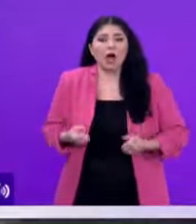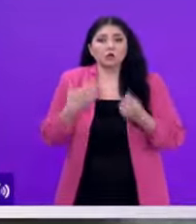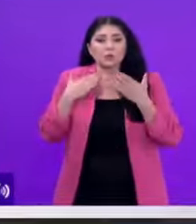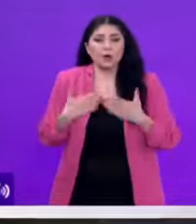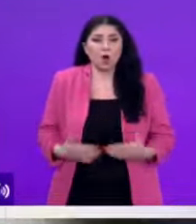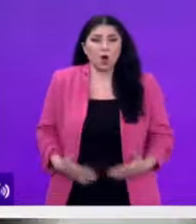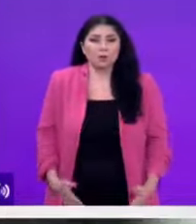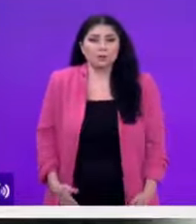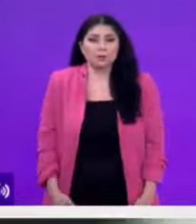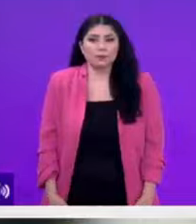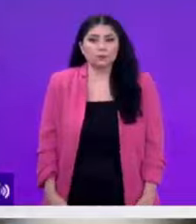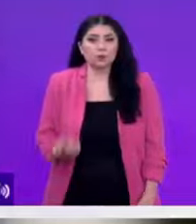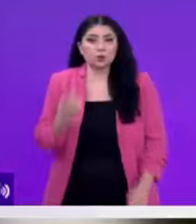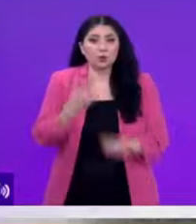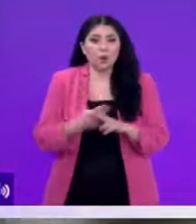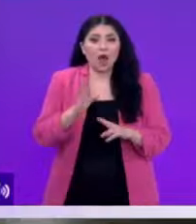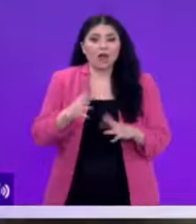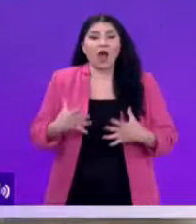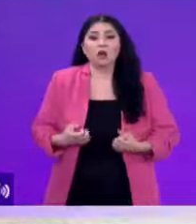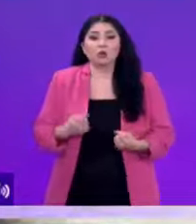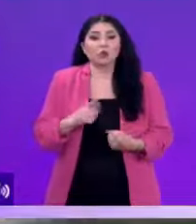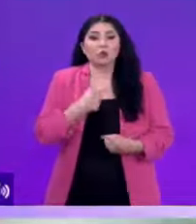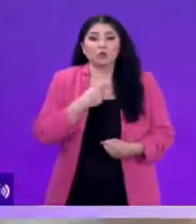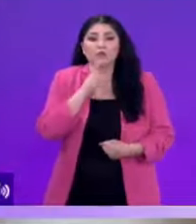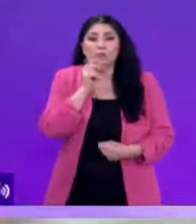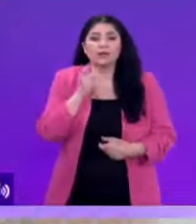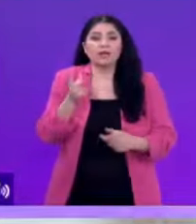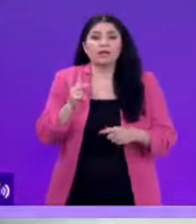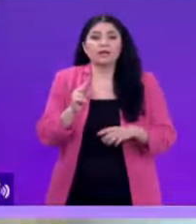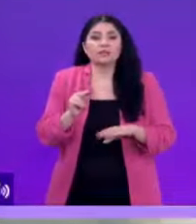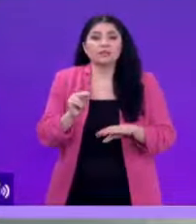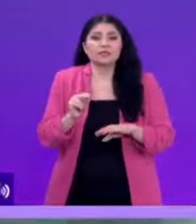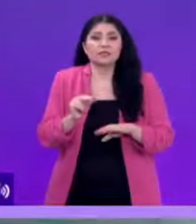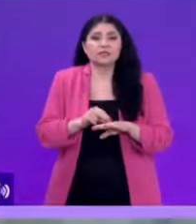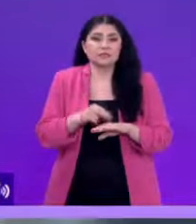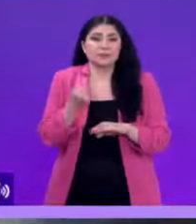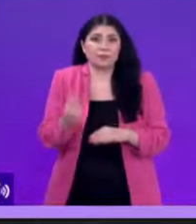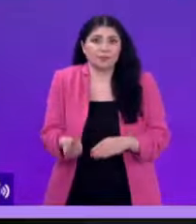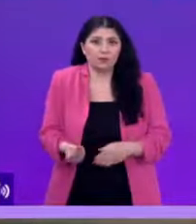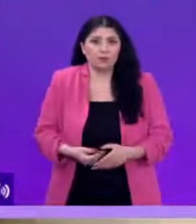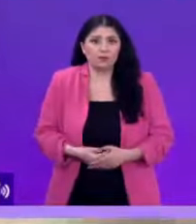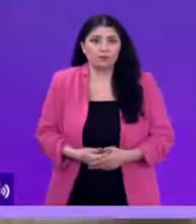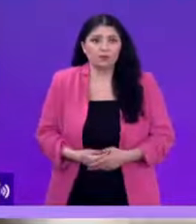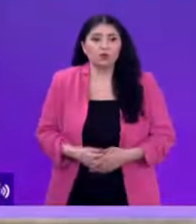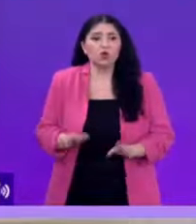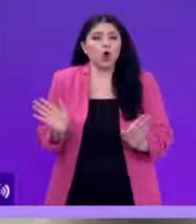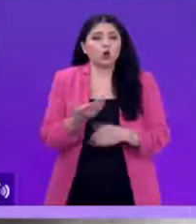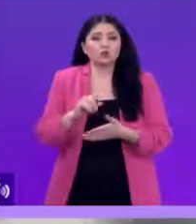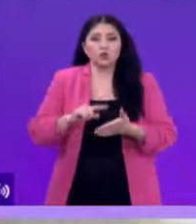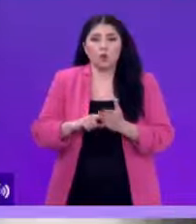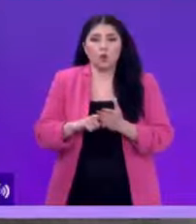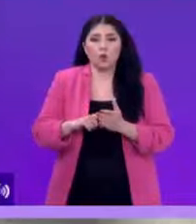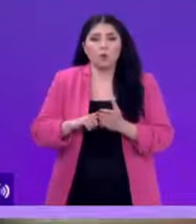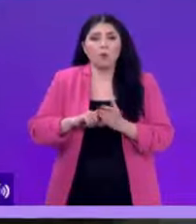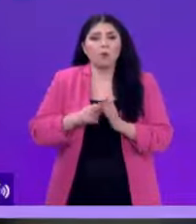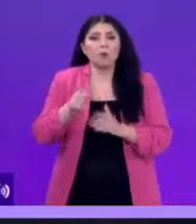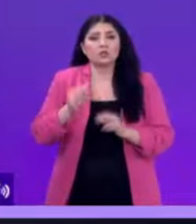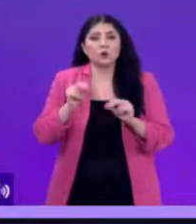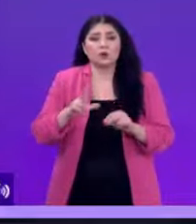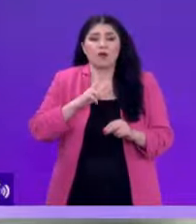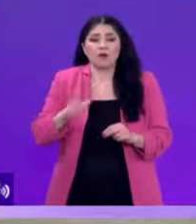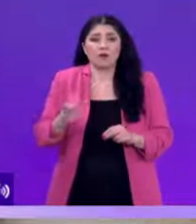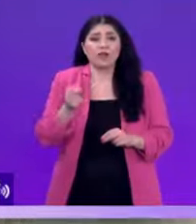În momentul în care un pacient are arsuri, nu putem să spunem că starea lui este bună, pentru că oricând se poate agrava. Însă